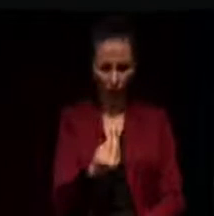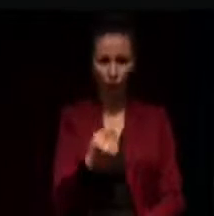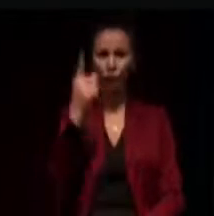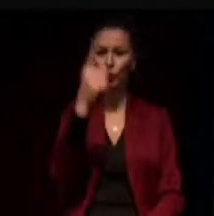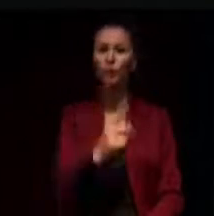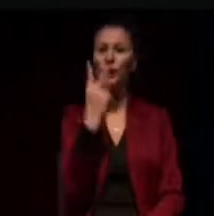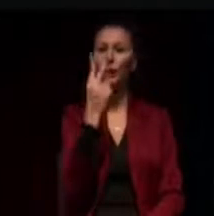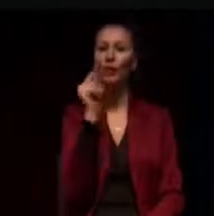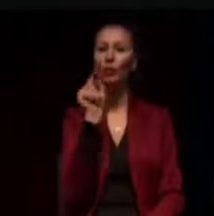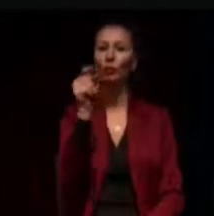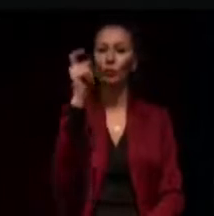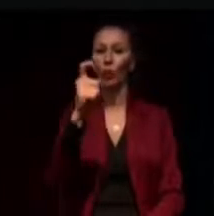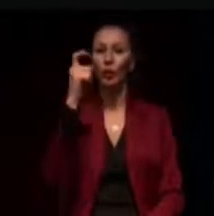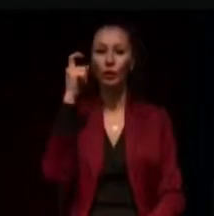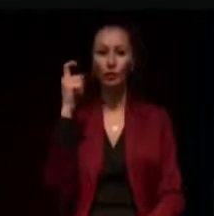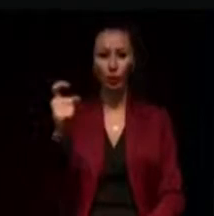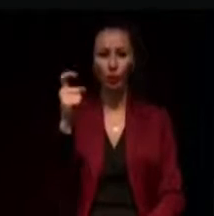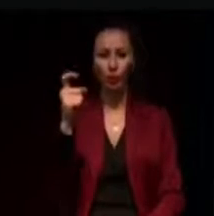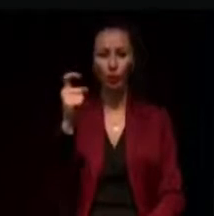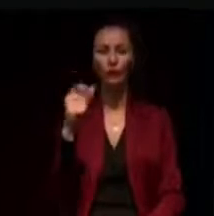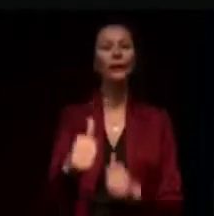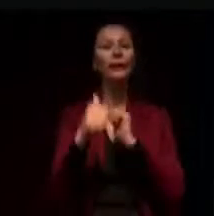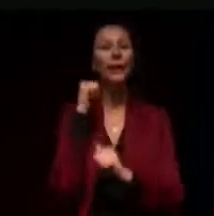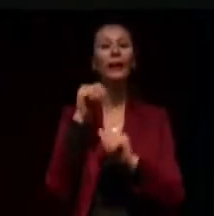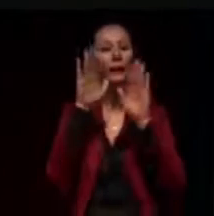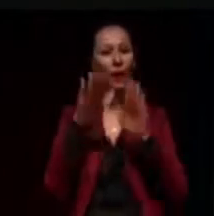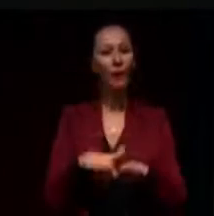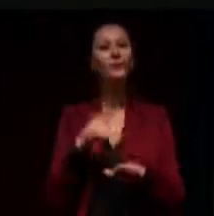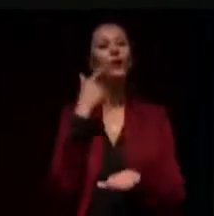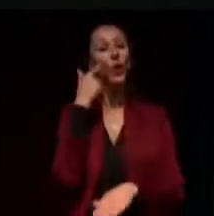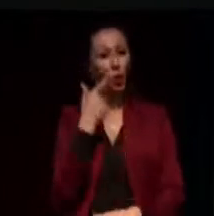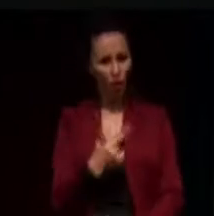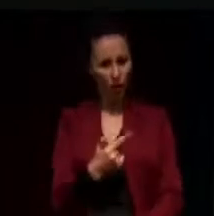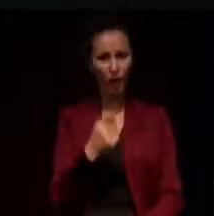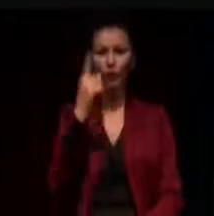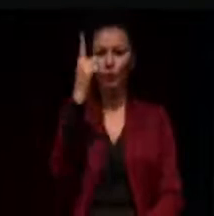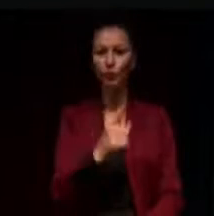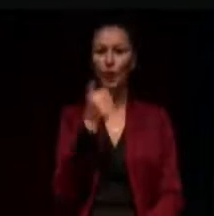edilenin %2,99 gerisinde kalmasına rağmen